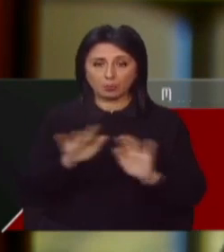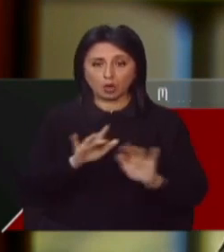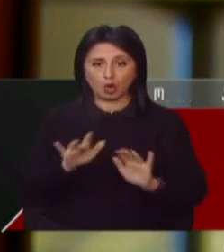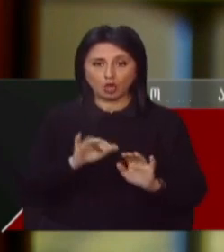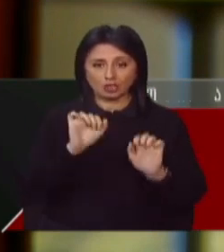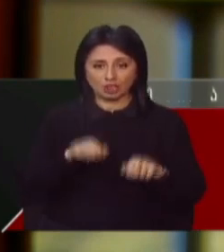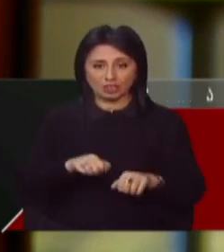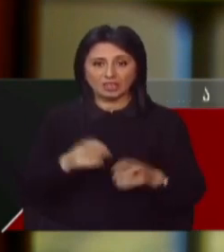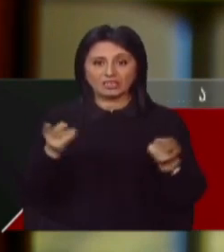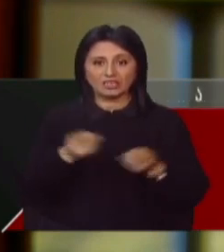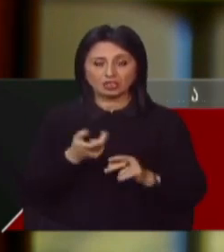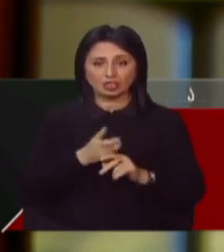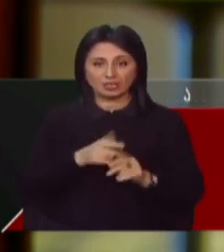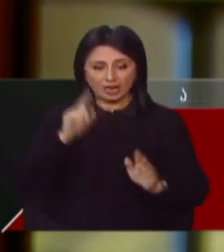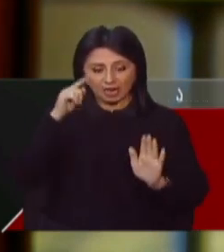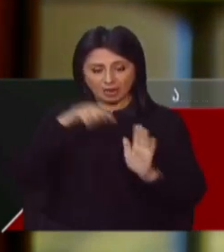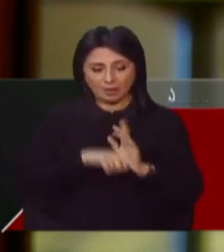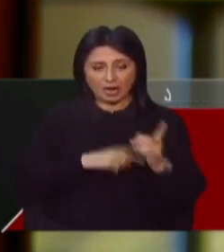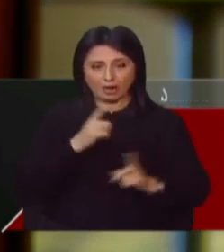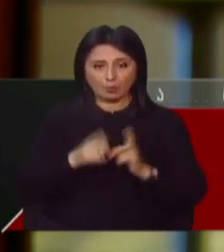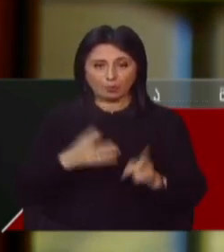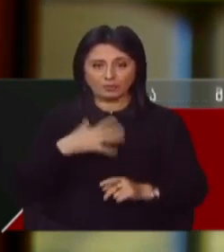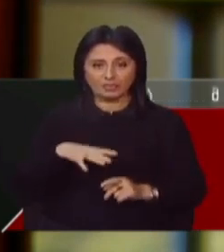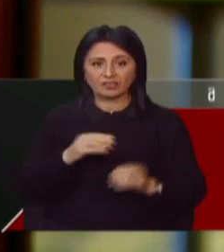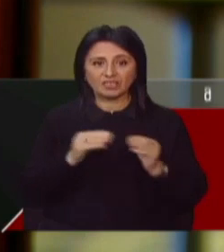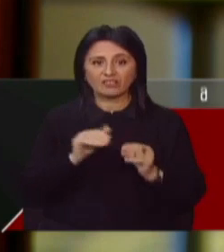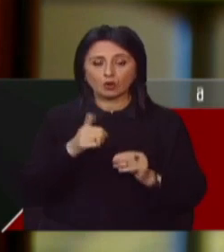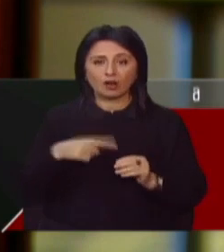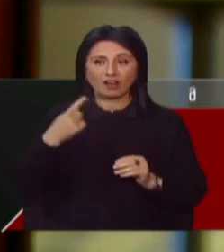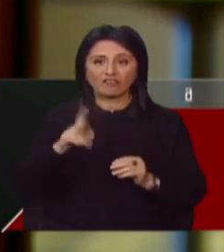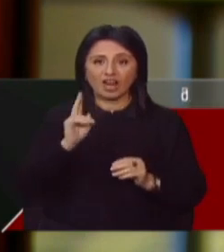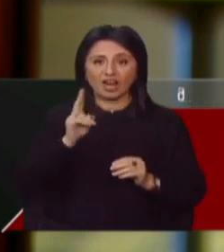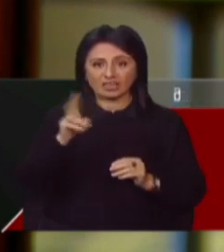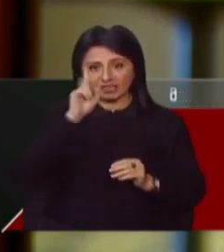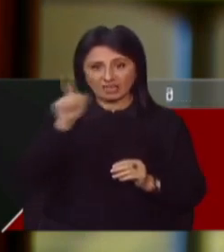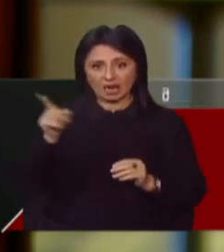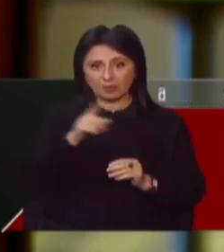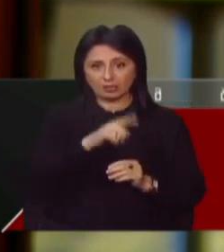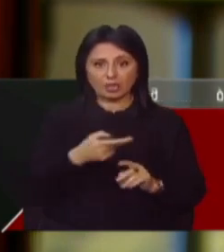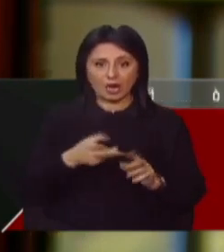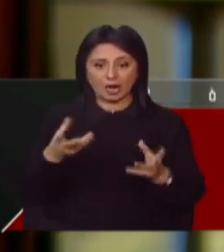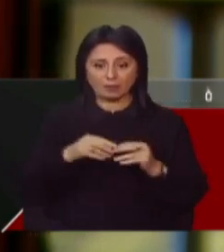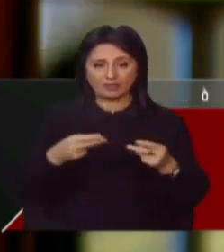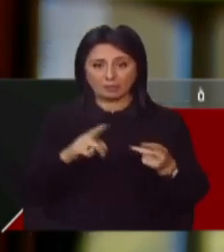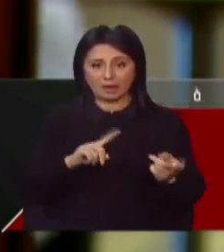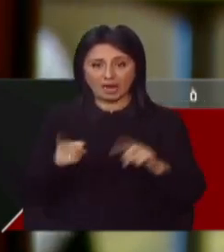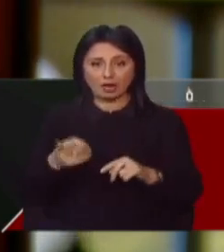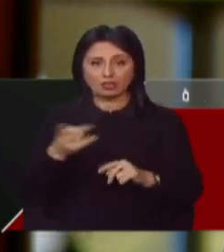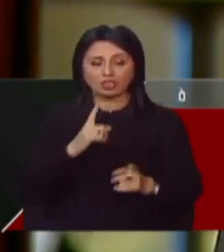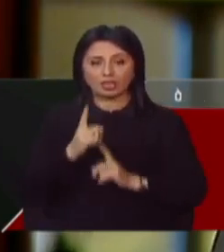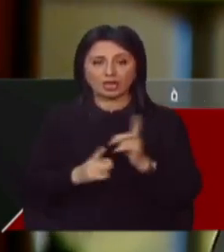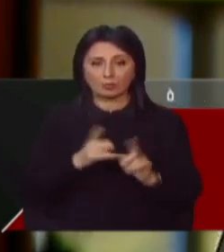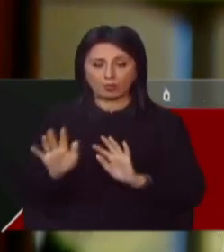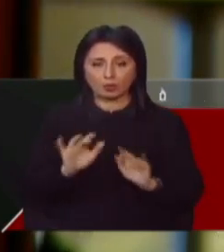iqo shesadzlebeli saqiroa tsalian ghrma reformebi sakartveloshi, isebe rogorts qvela sva kandidat sakhmtsiposhi. Amastan paralelurat saqiroa